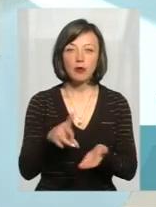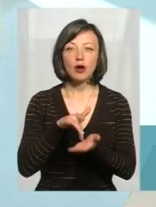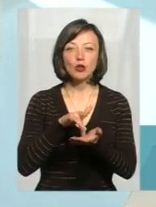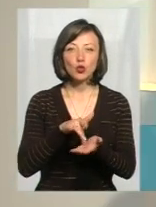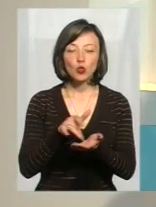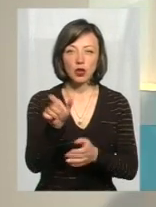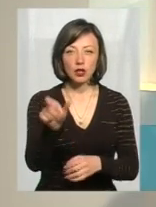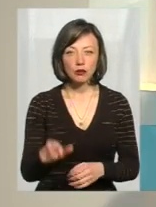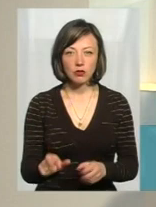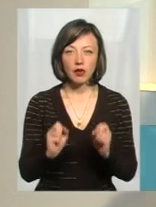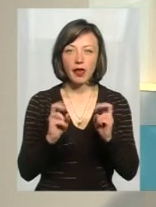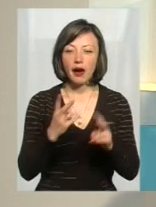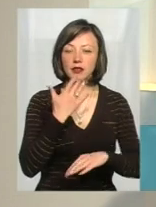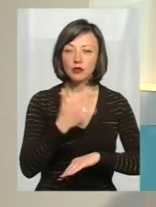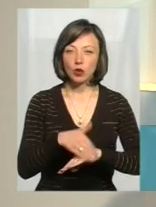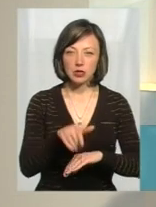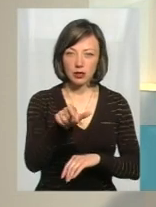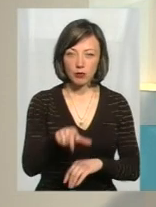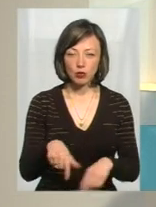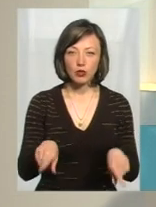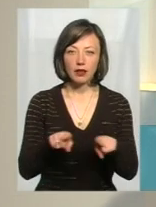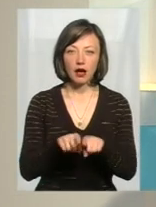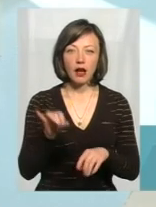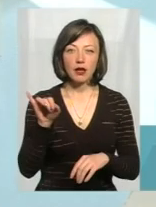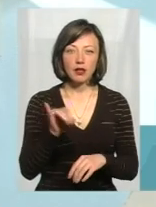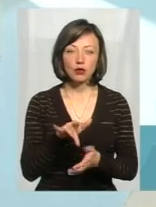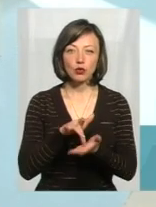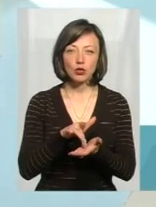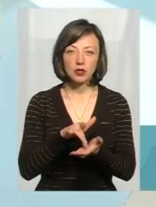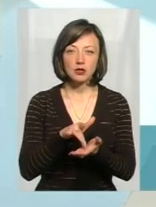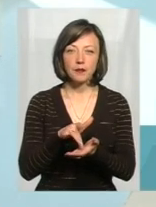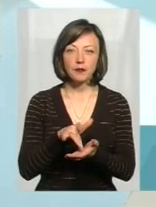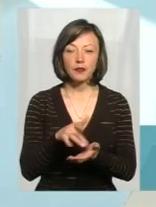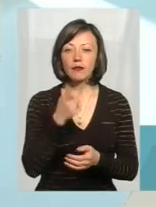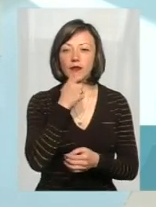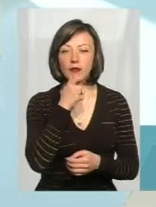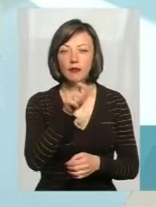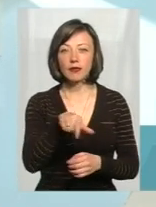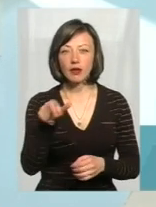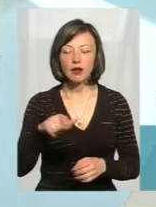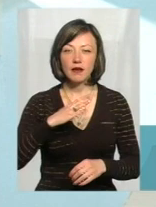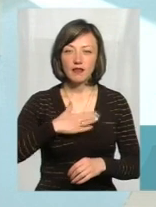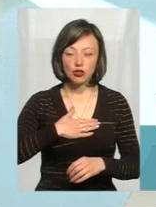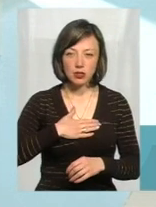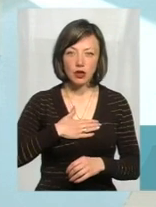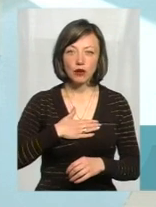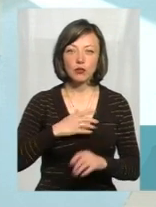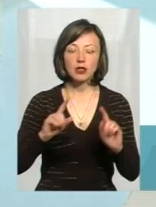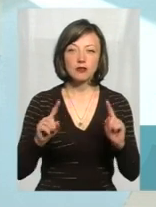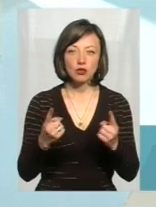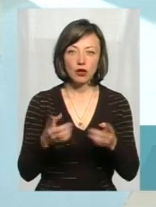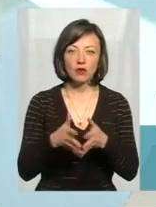туристові як іноземному, так і туристові-екскурсантові вітчизняному